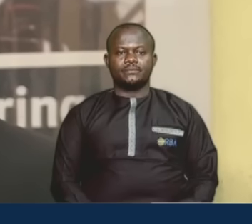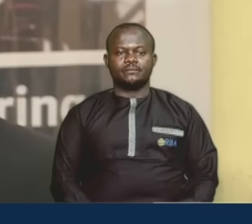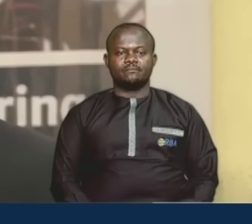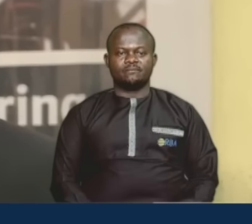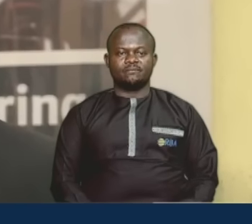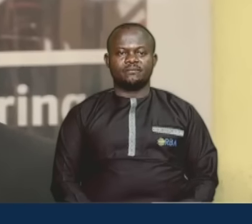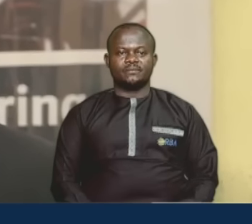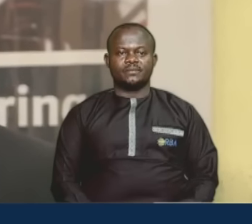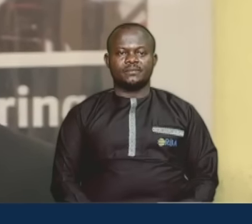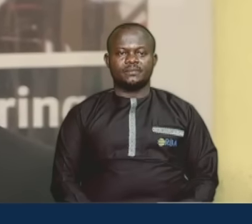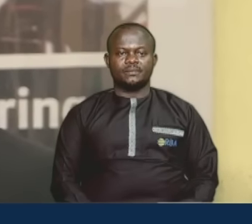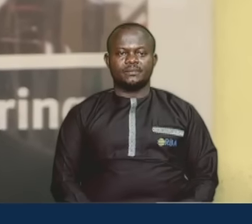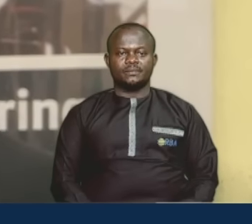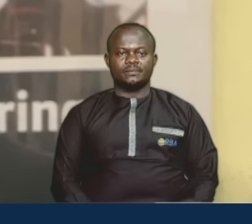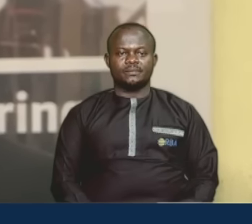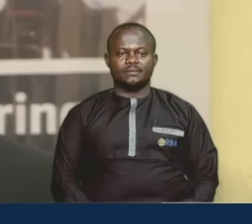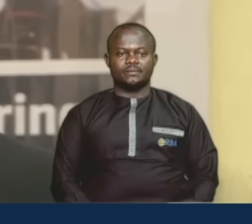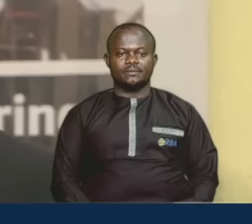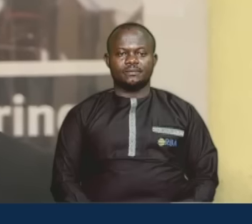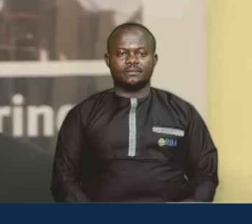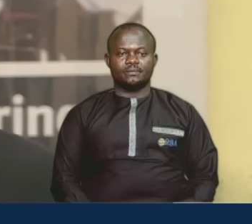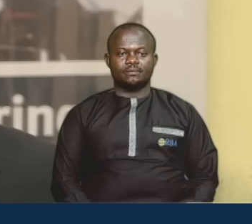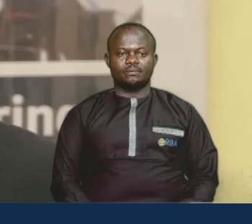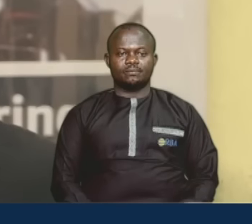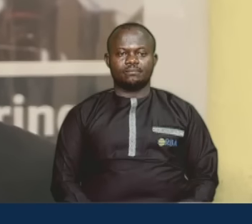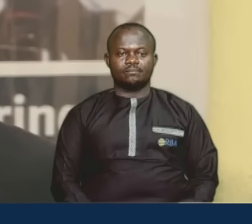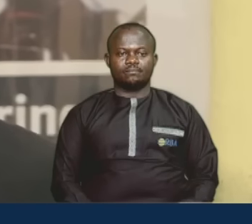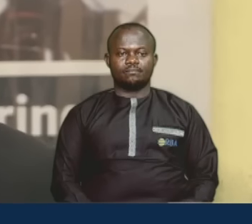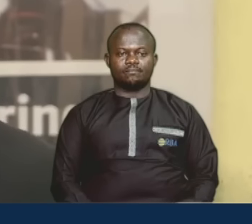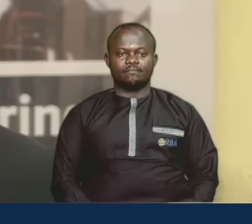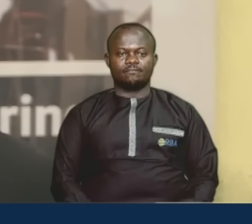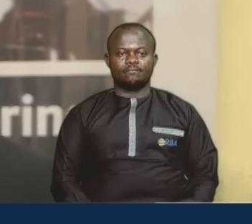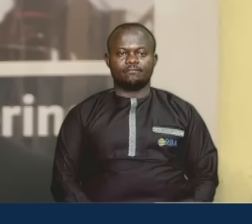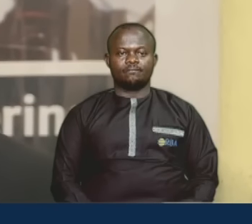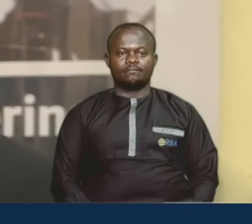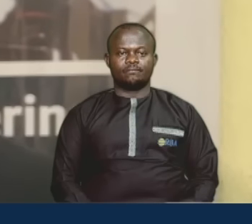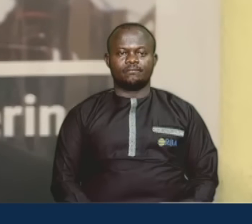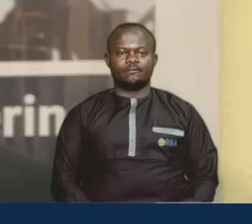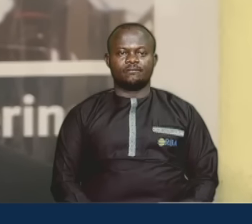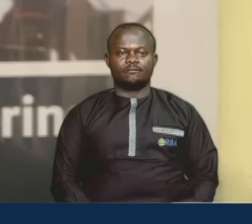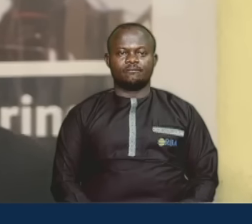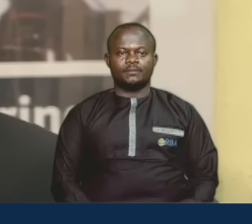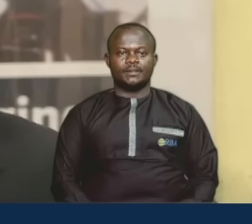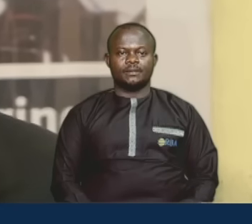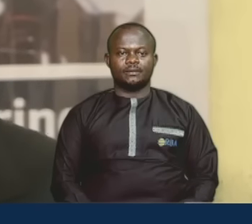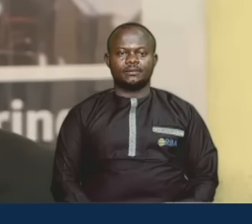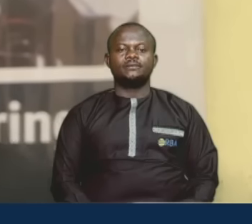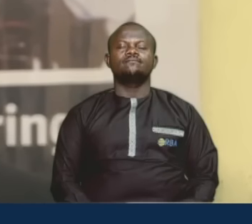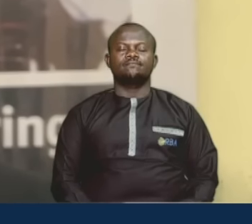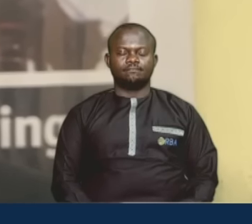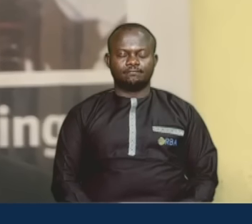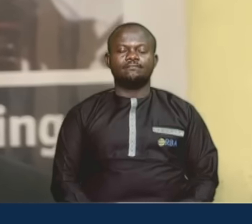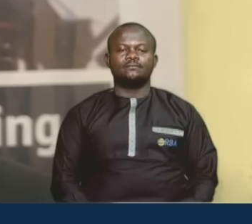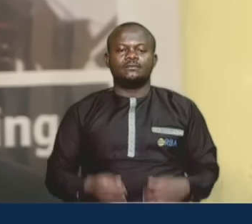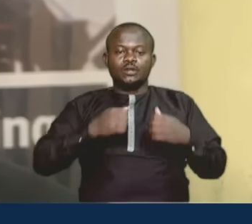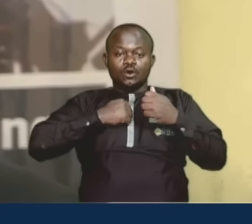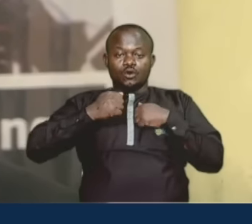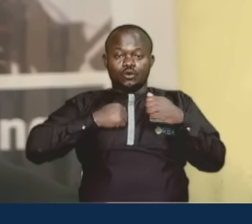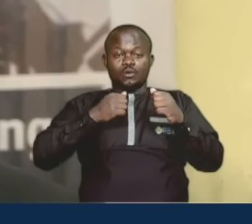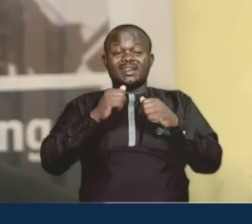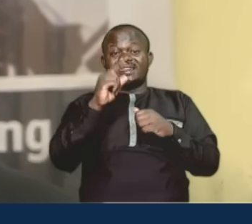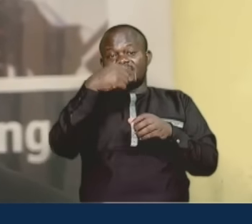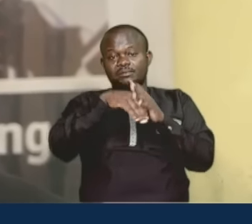we have to learn more about the Rwanda security's approach. U Rwanda ni